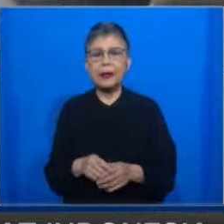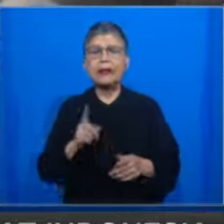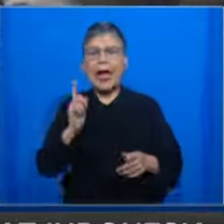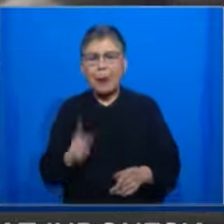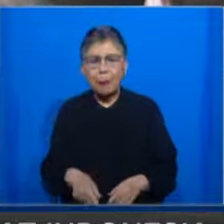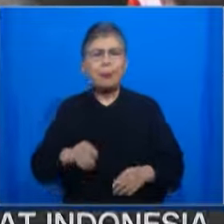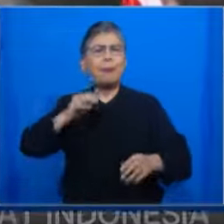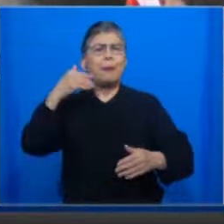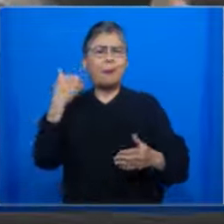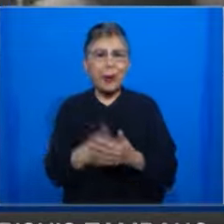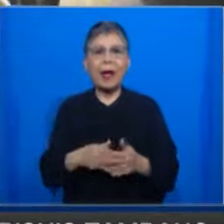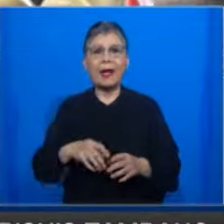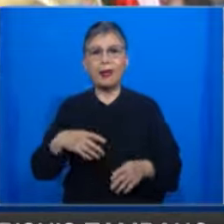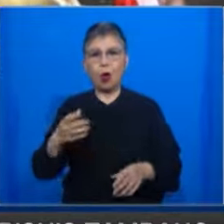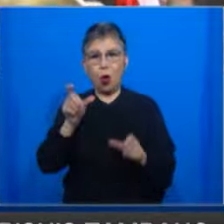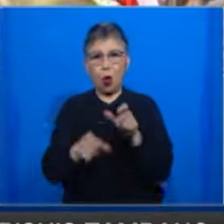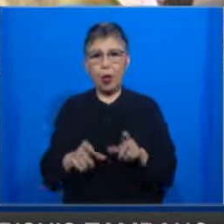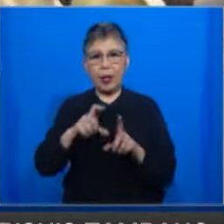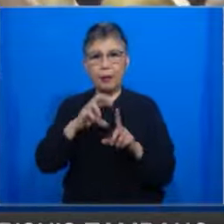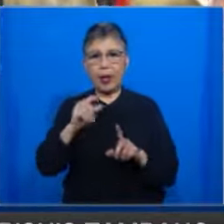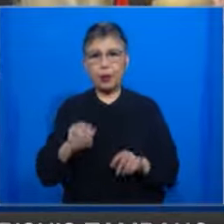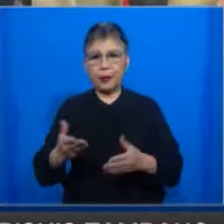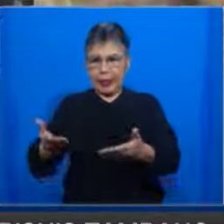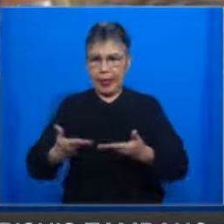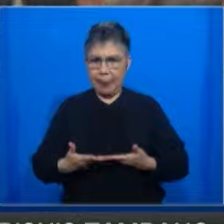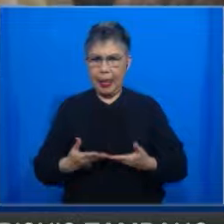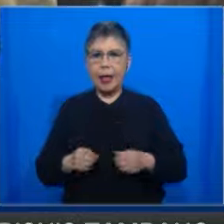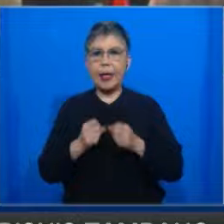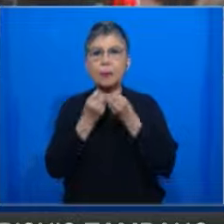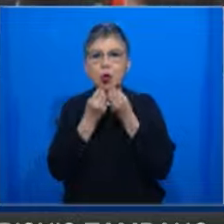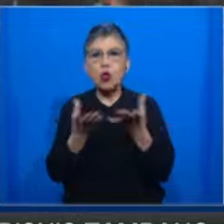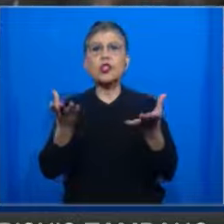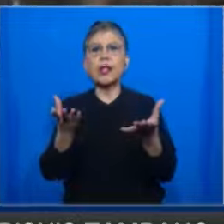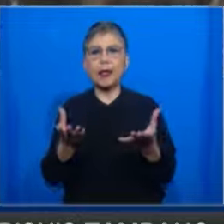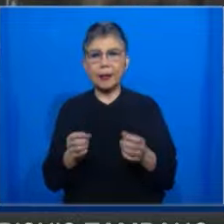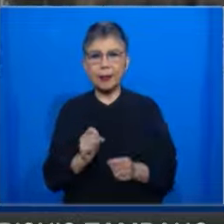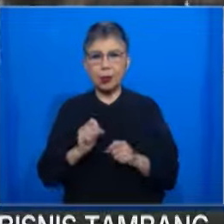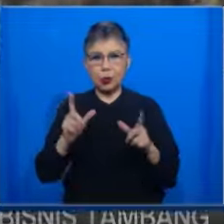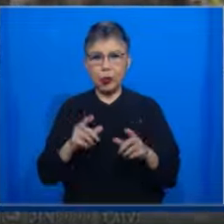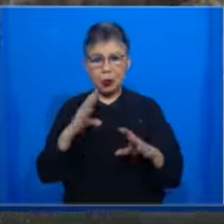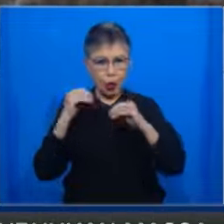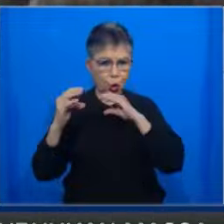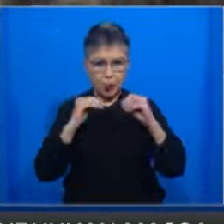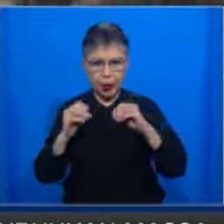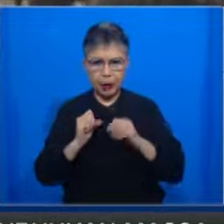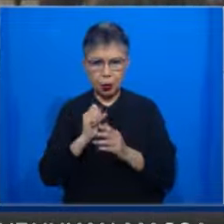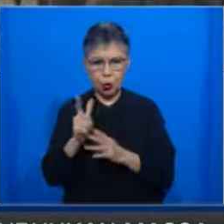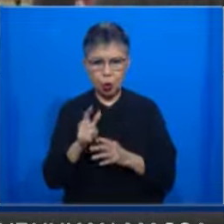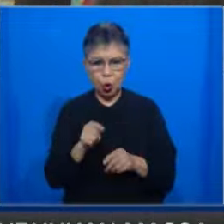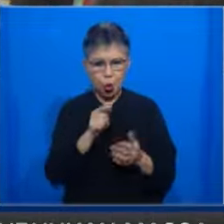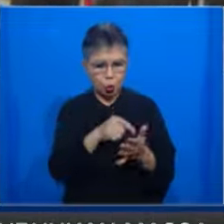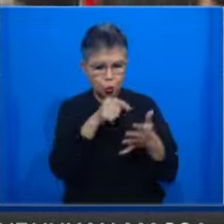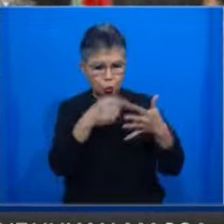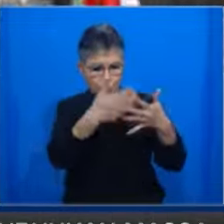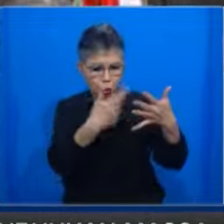oleh pihak parlemen, apakah nantinya akan ada komunikasi susulan terkait dengan tuntutan-tuntutan